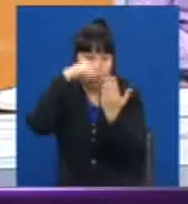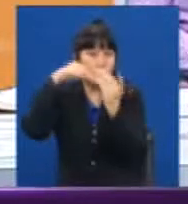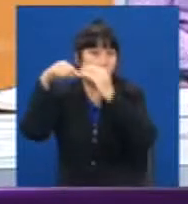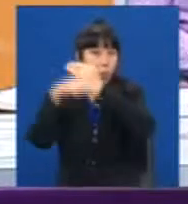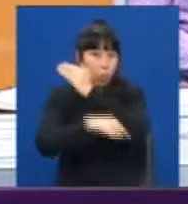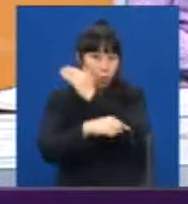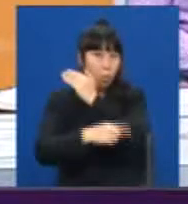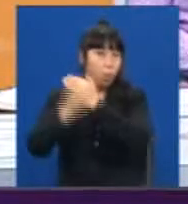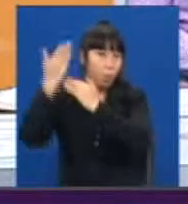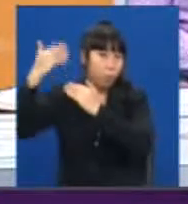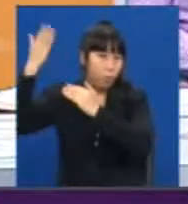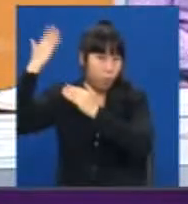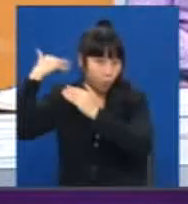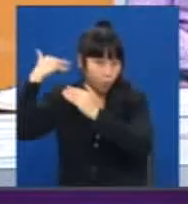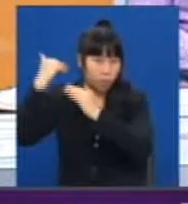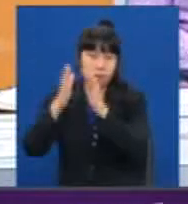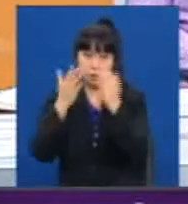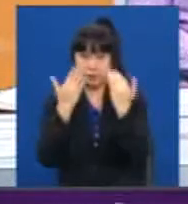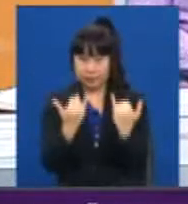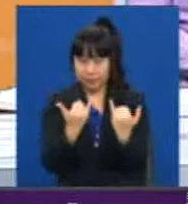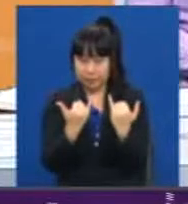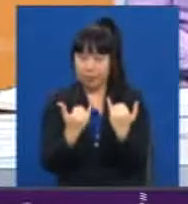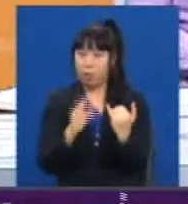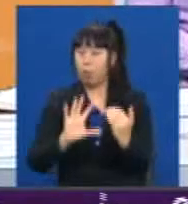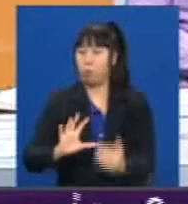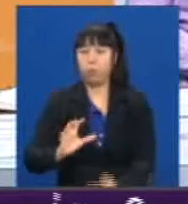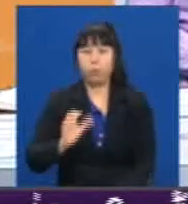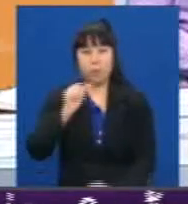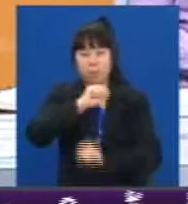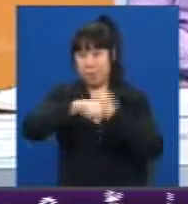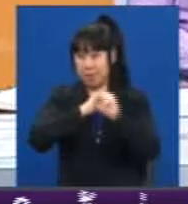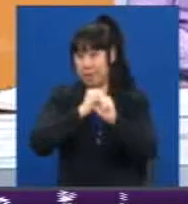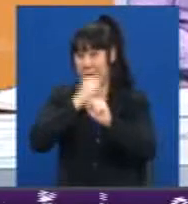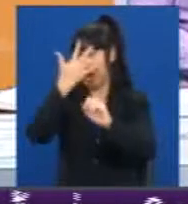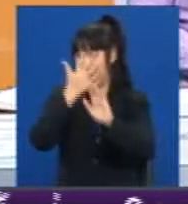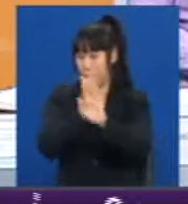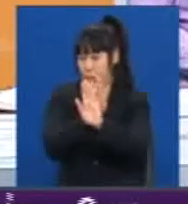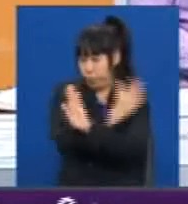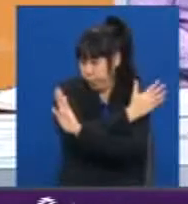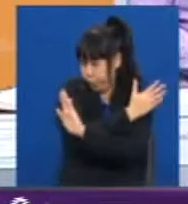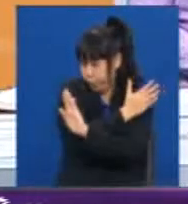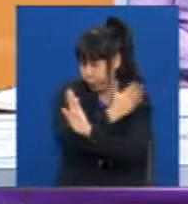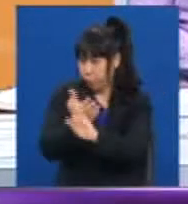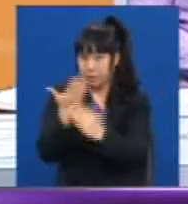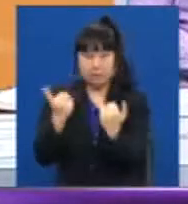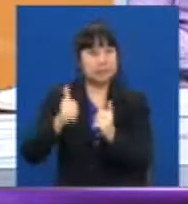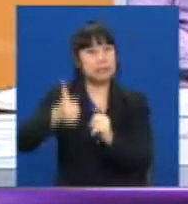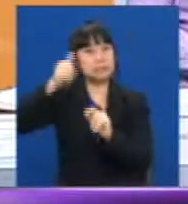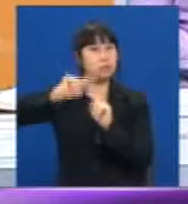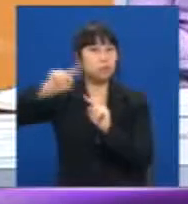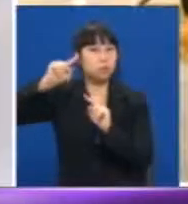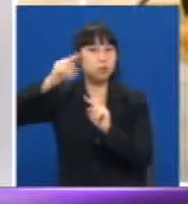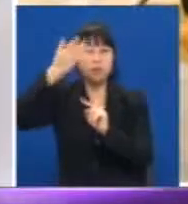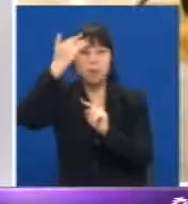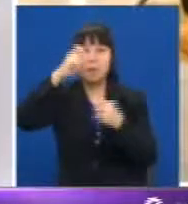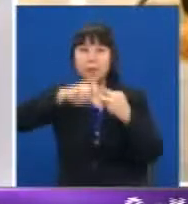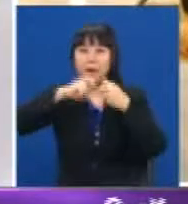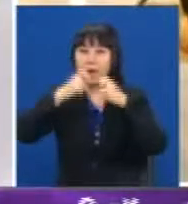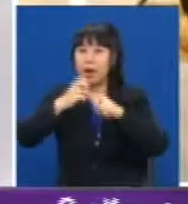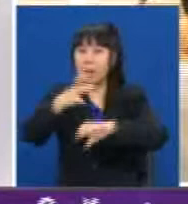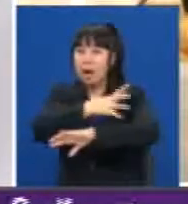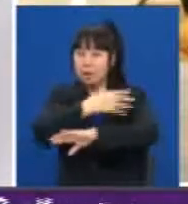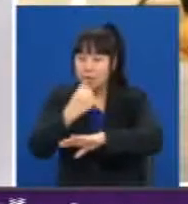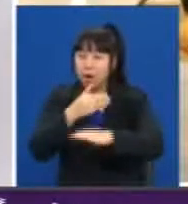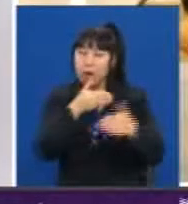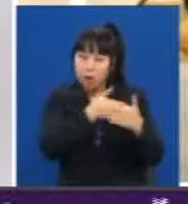ไทยที่ผ่านมานั้นปรากฏว่าผลออกมาดีที่สุดในรอบ 5ปีสาเหตุก็เป็นเพราะว่าปัญหาทางด้านการเมืองที่